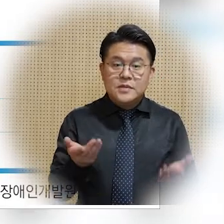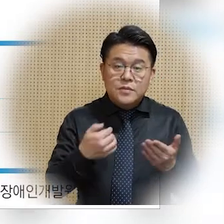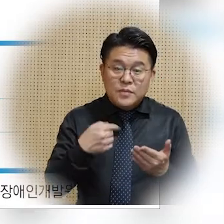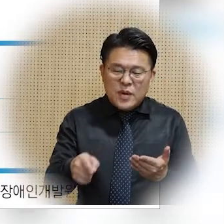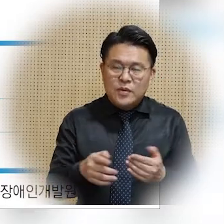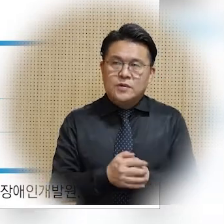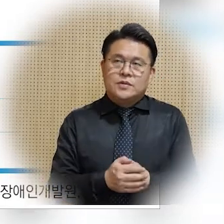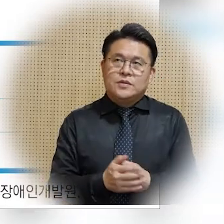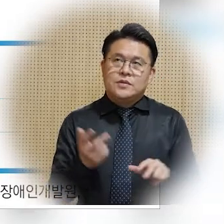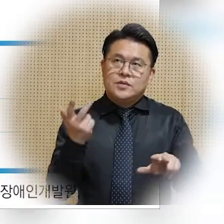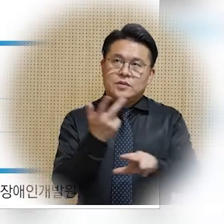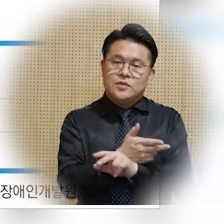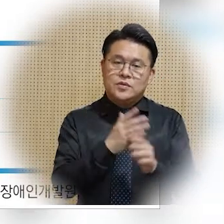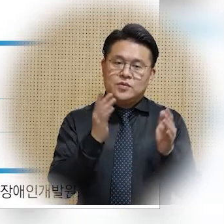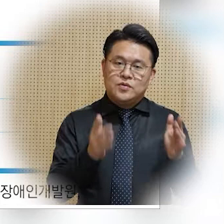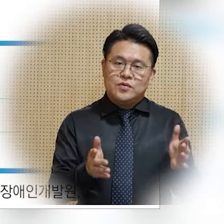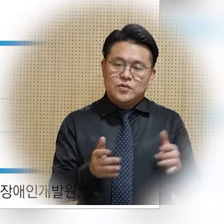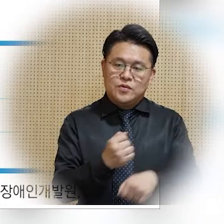이제